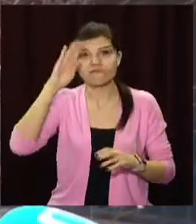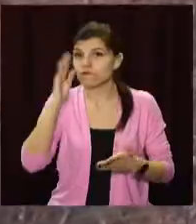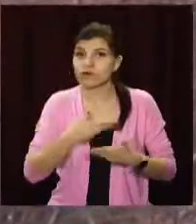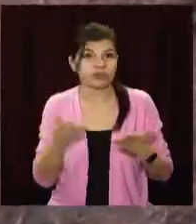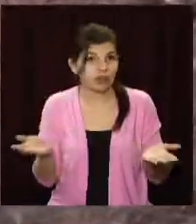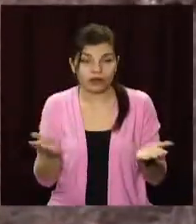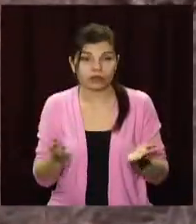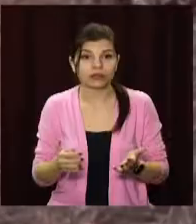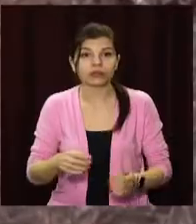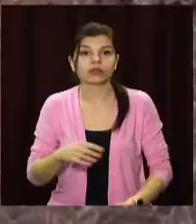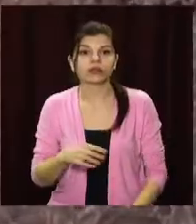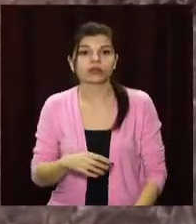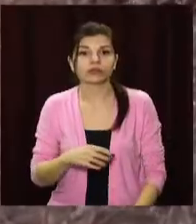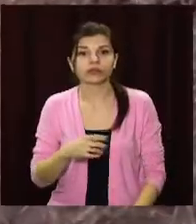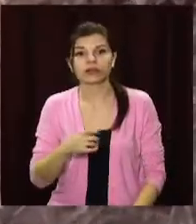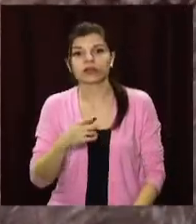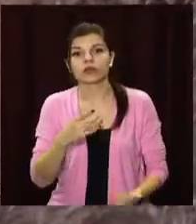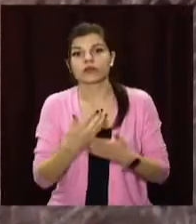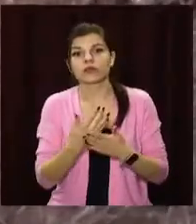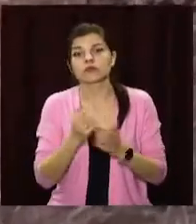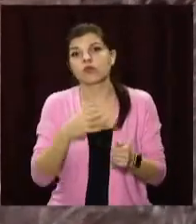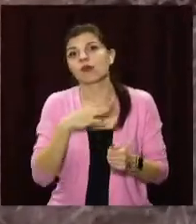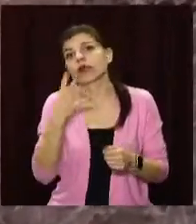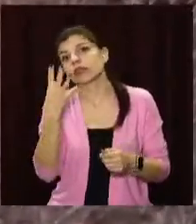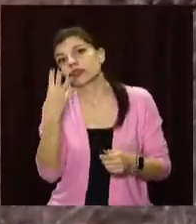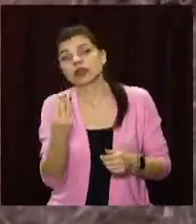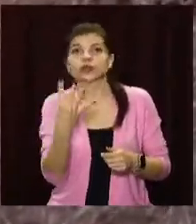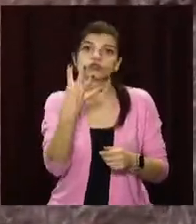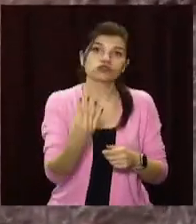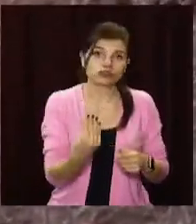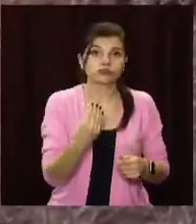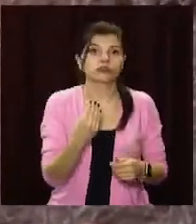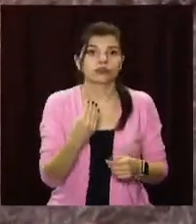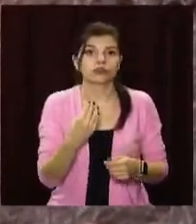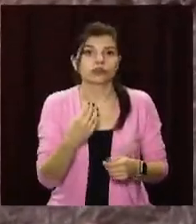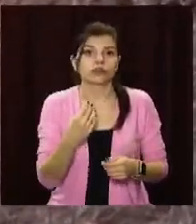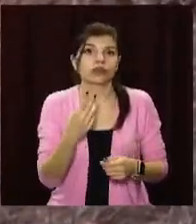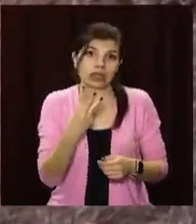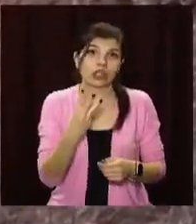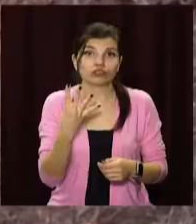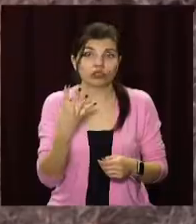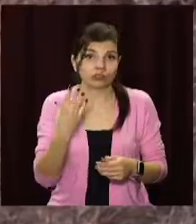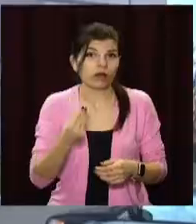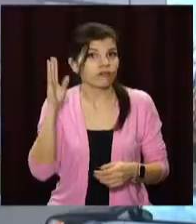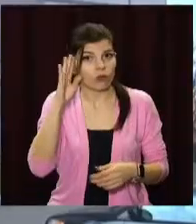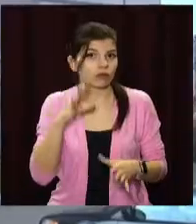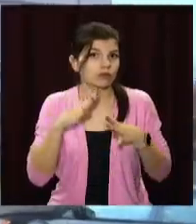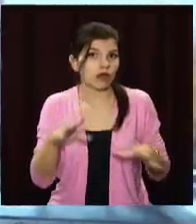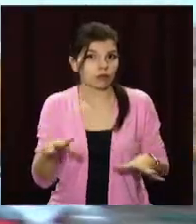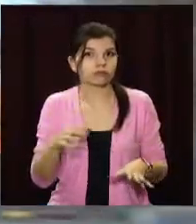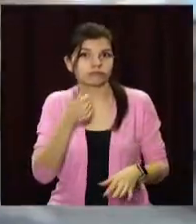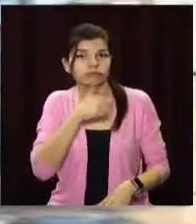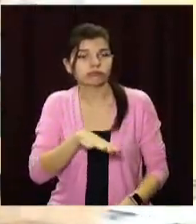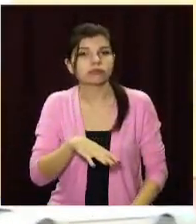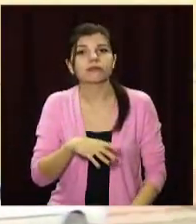не було. Прошлий год десь раза 4 не було. Що відключали, було, щоб по 3-4 дні не було до самої води. Від негараздів